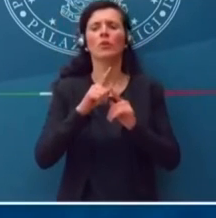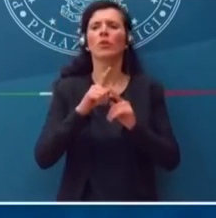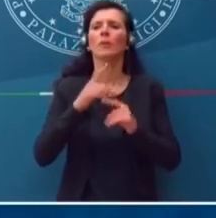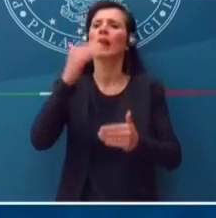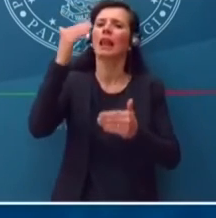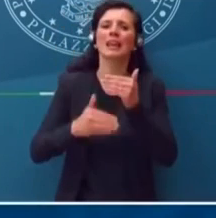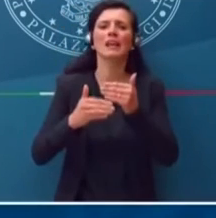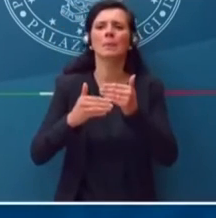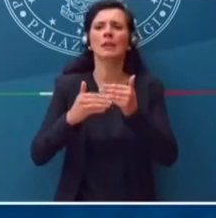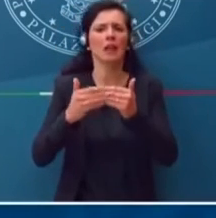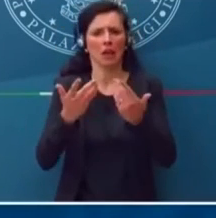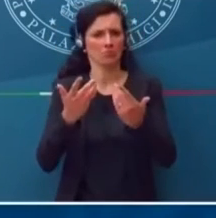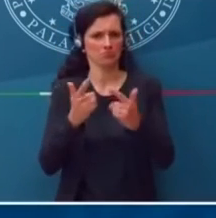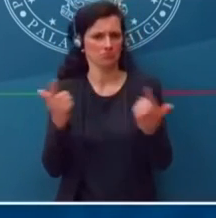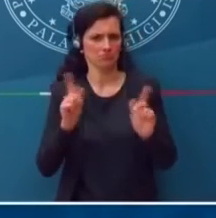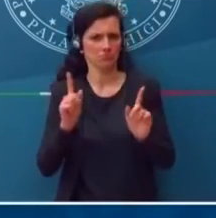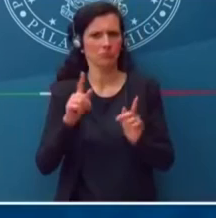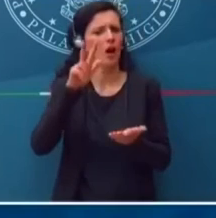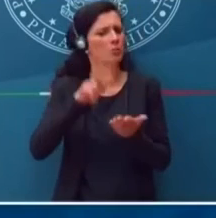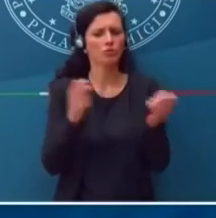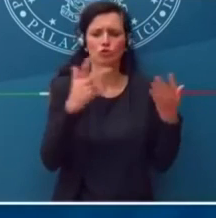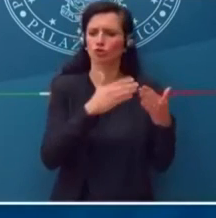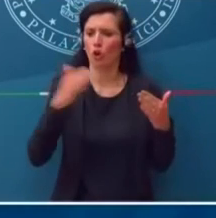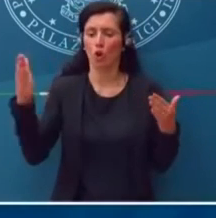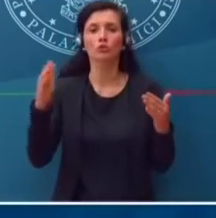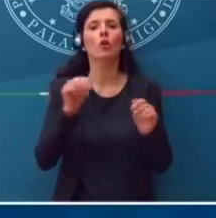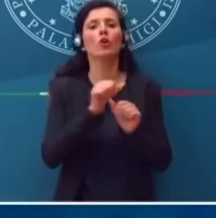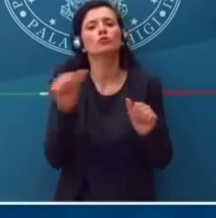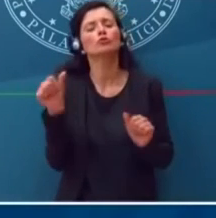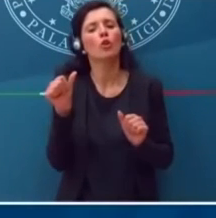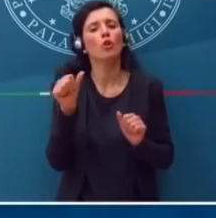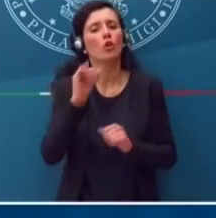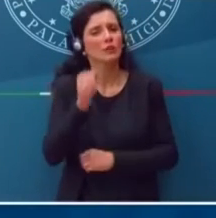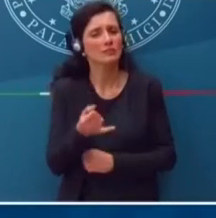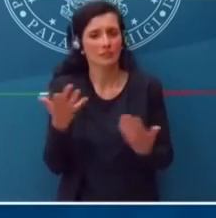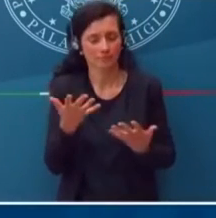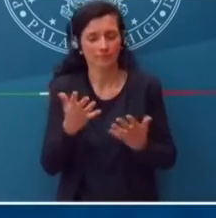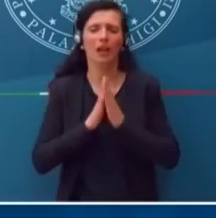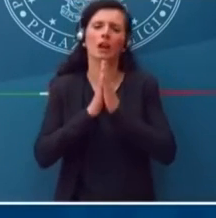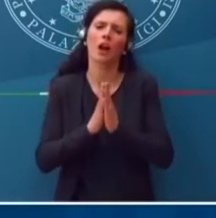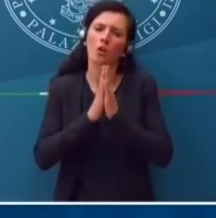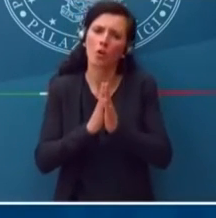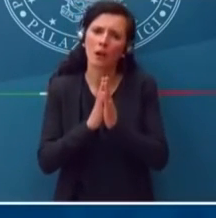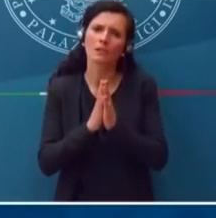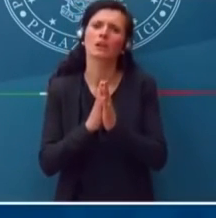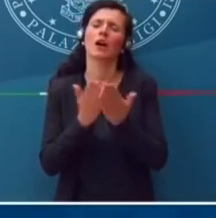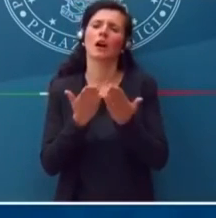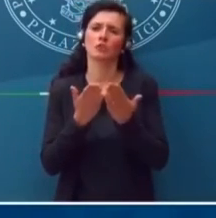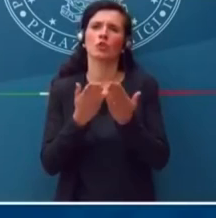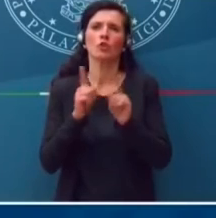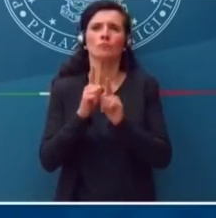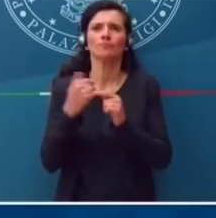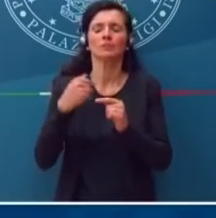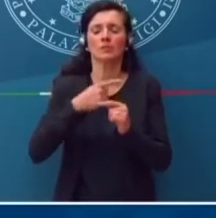superiore. È solo raccomandato in virtù delle riflessioni che